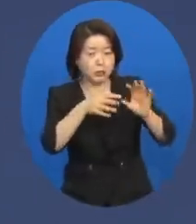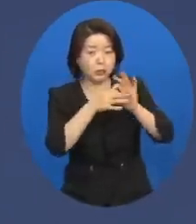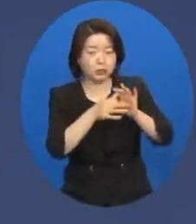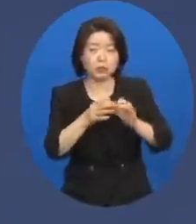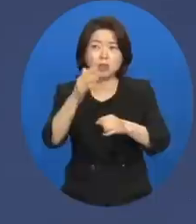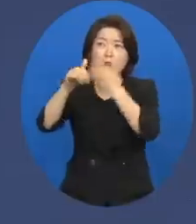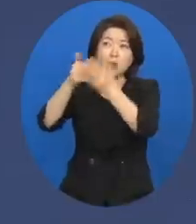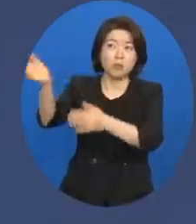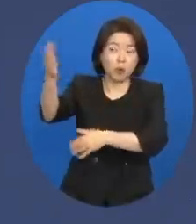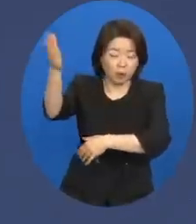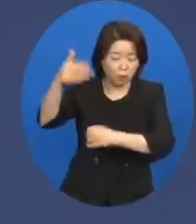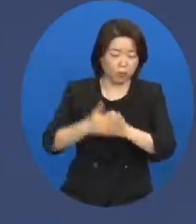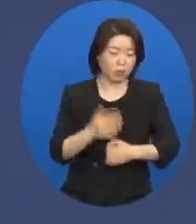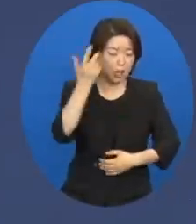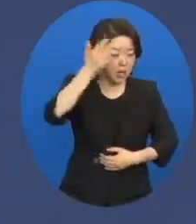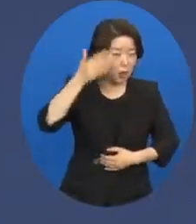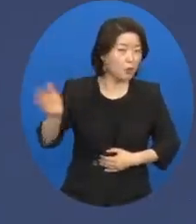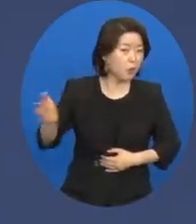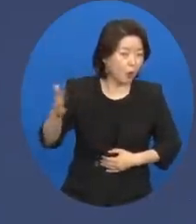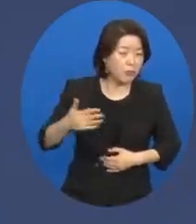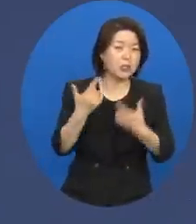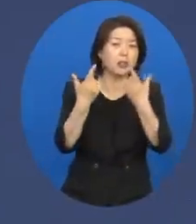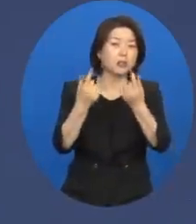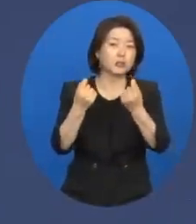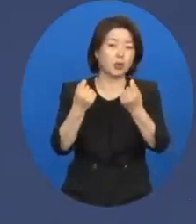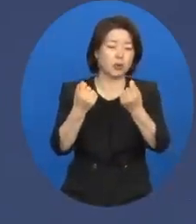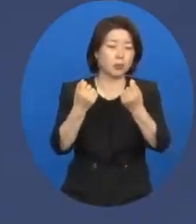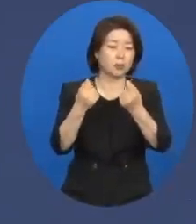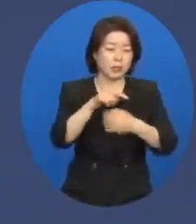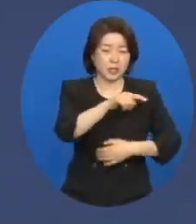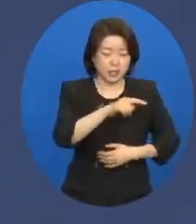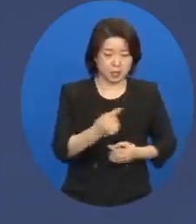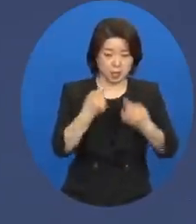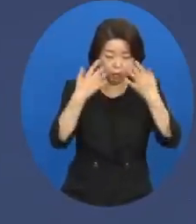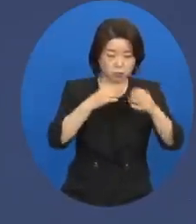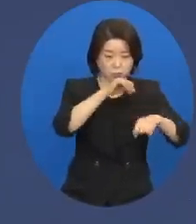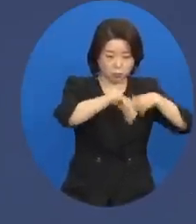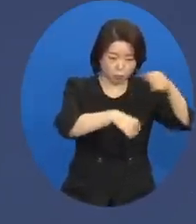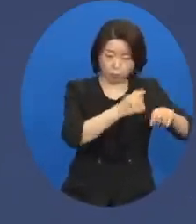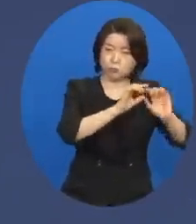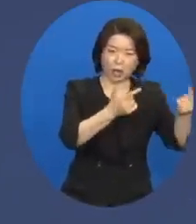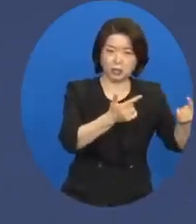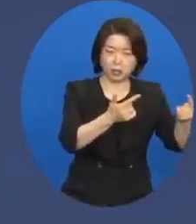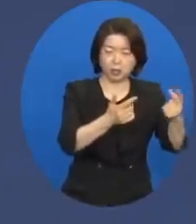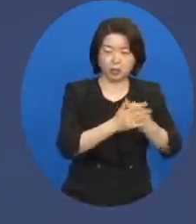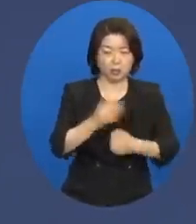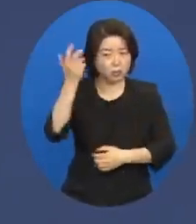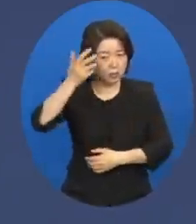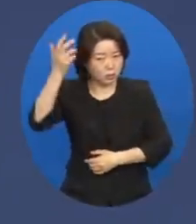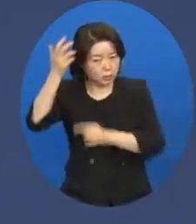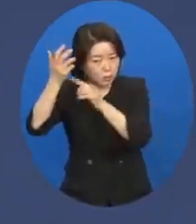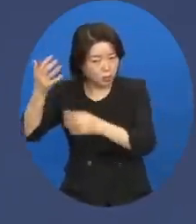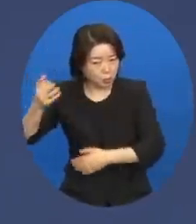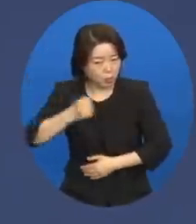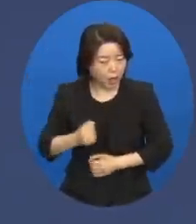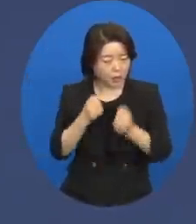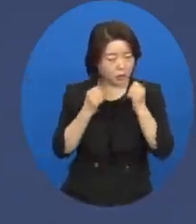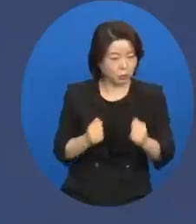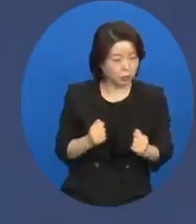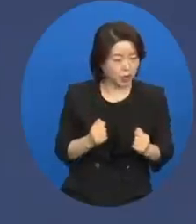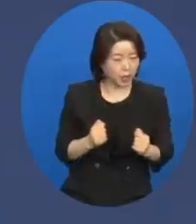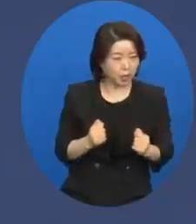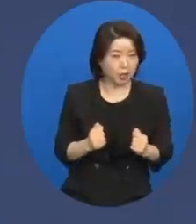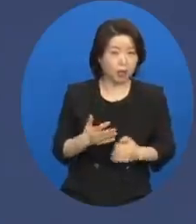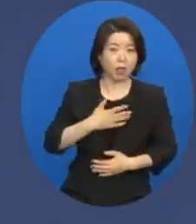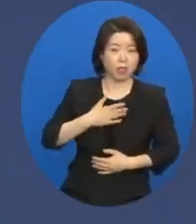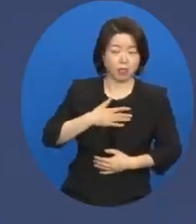하나님도 없고 영혼도 없는 존재처럼, 분명히 짐승은 아닌데 영혼을 가진 존재인데, 그리고